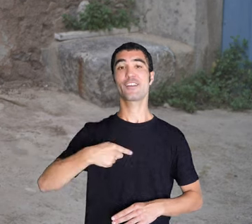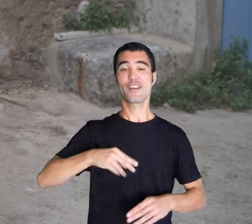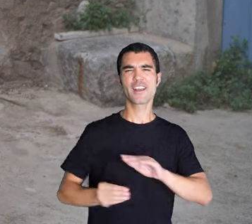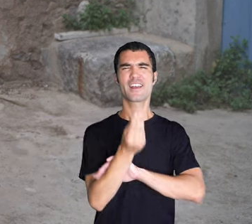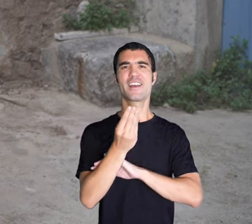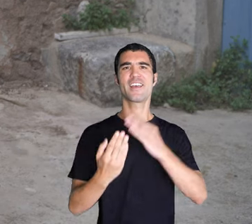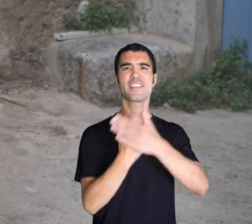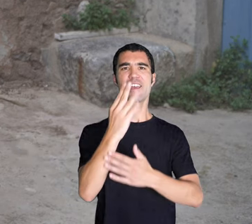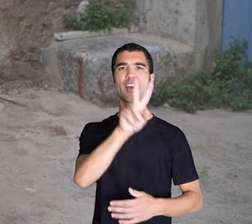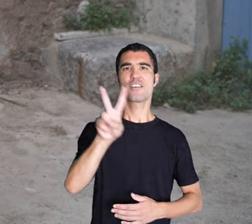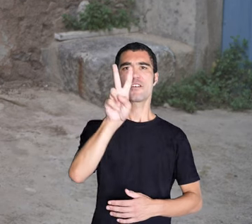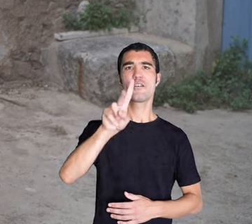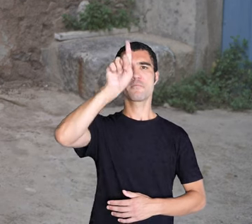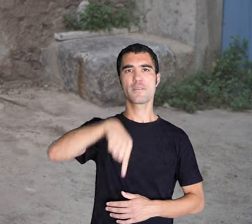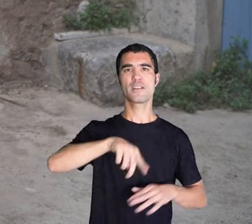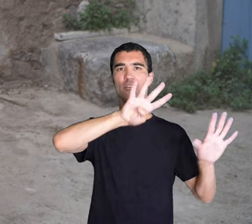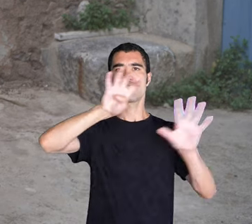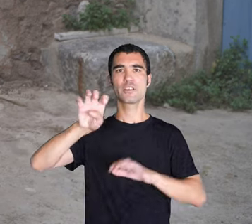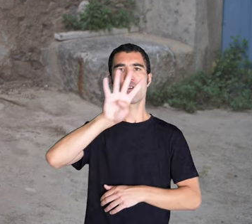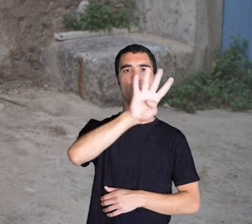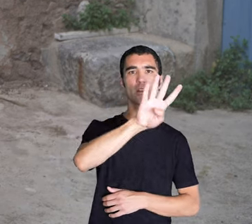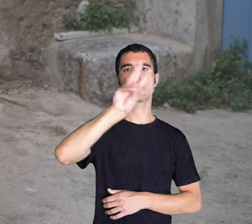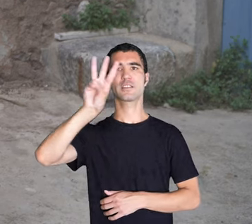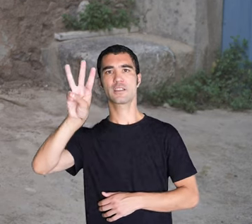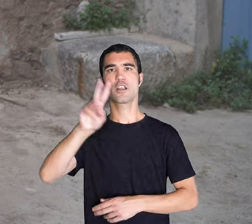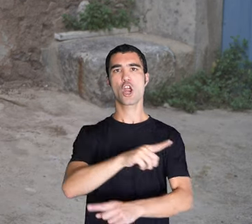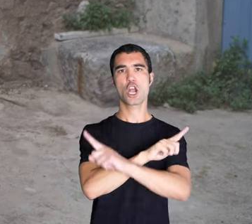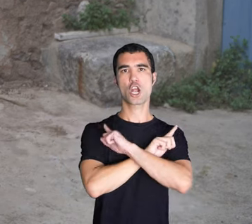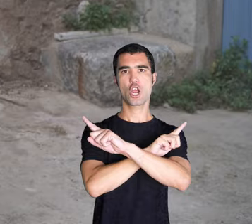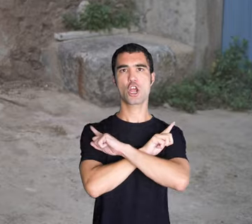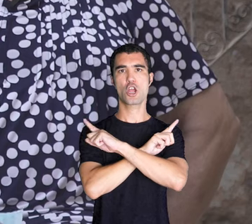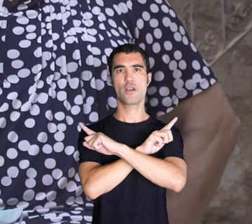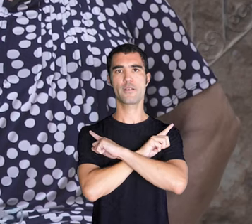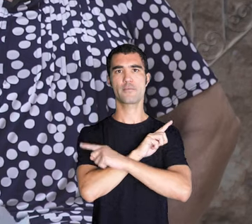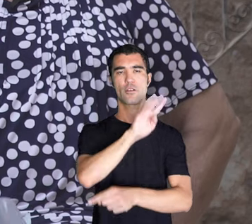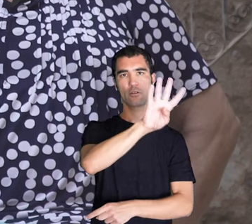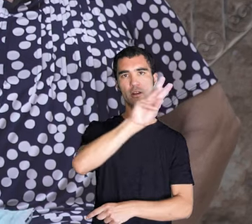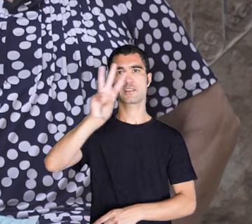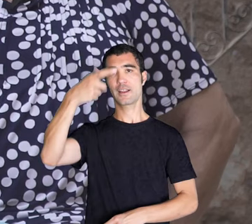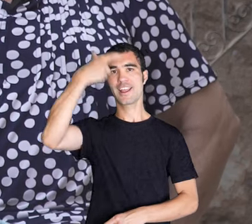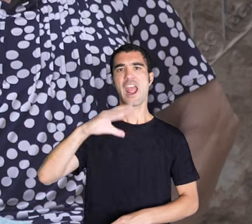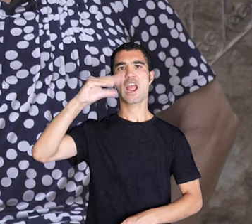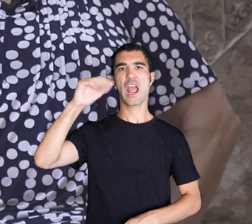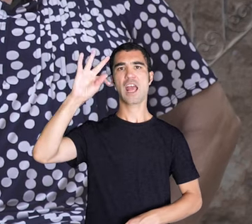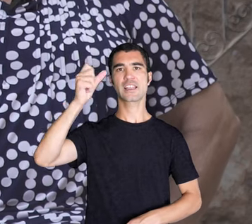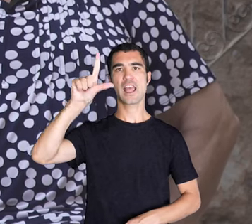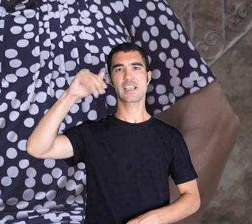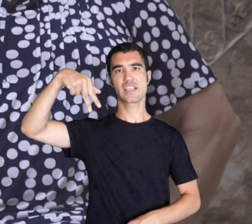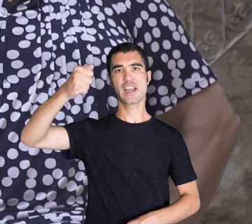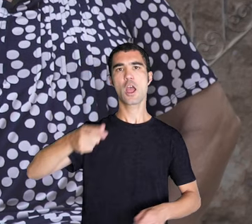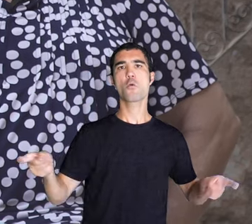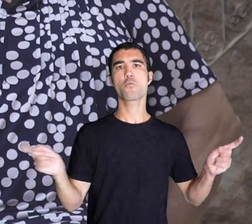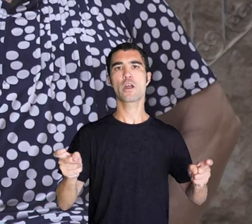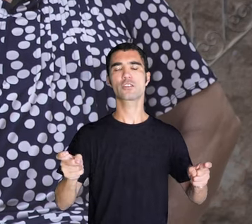de 1943, el novembre del 43. Som la Catalina Moná, del Port de Solla,